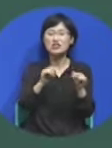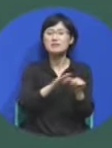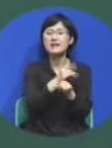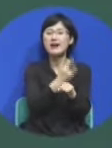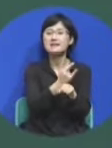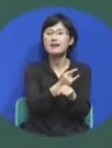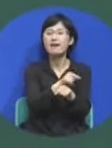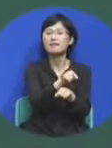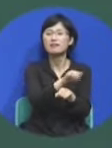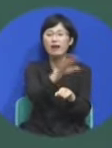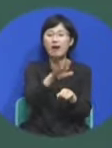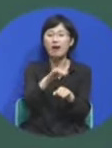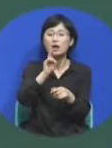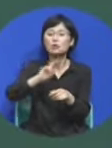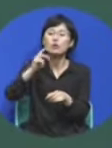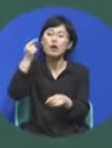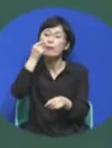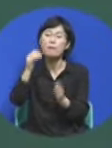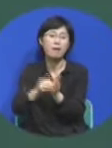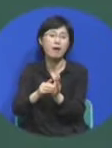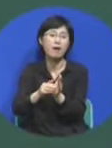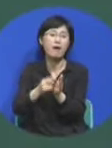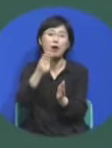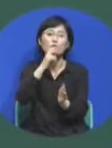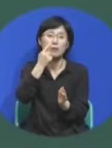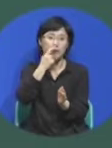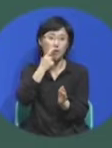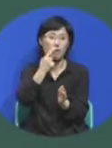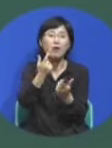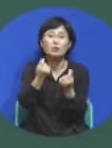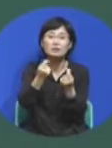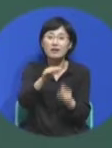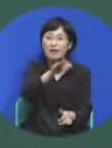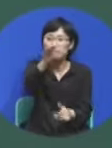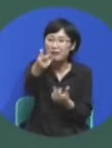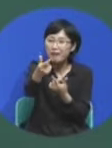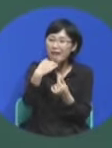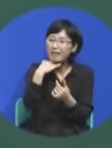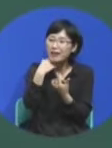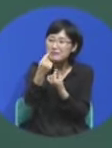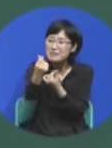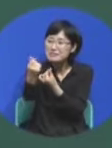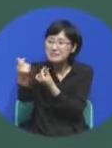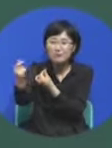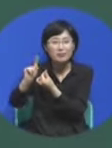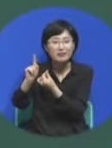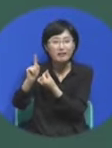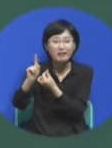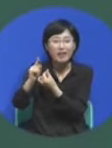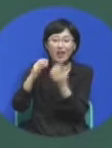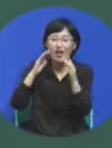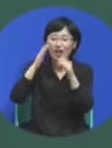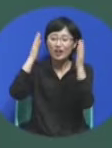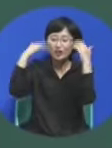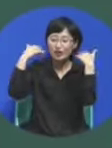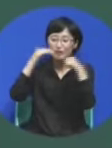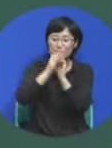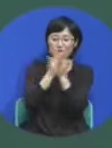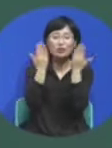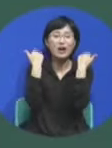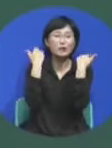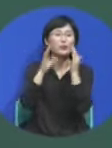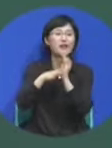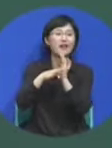神爱世人这个赞美也是在主日学的时候学的. 여름 성경학교만 되면 흰 구름 뭉게뭉게 비는 하늘에 그 노래를 참 늘 불렀습니다.